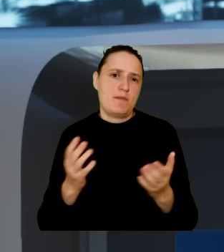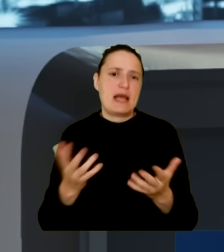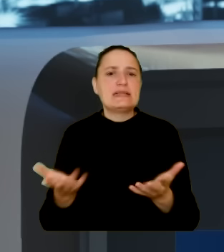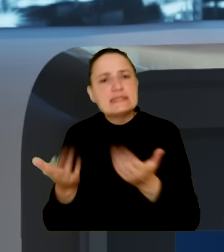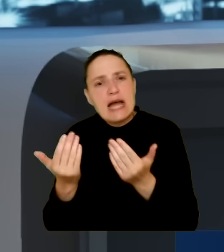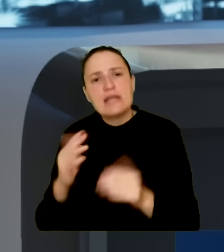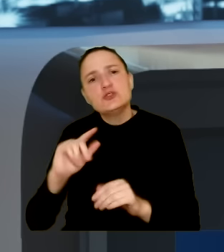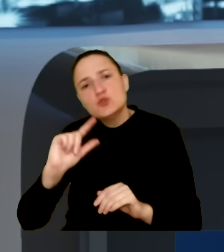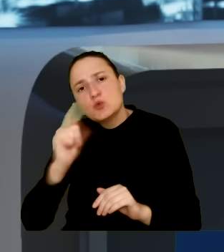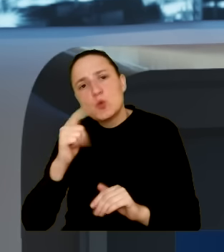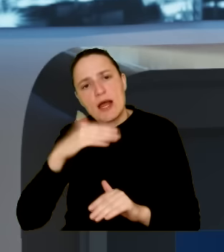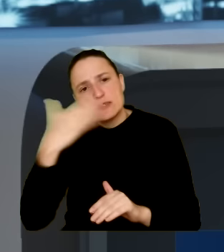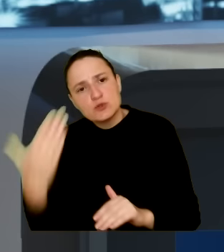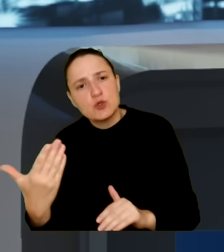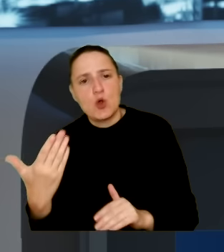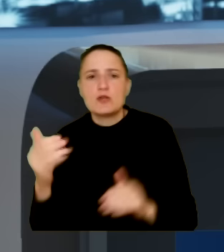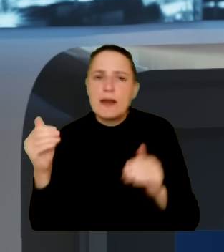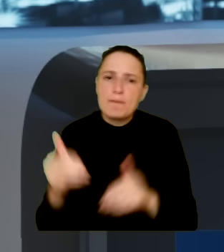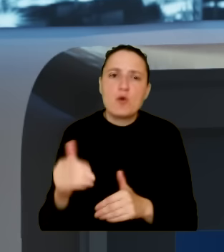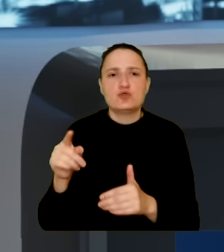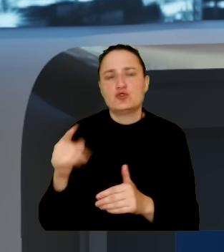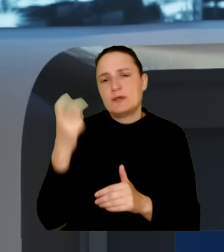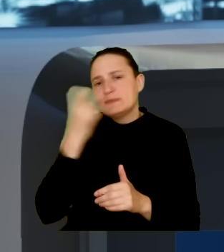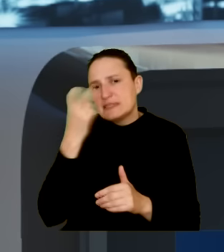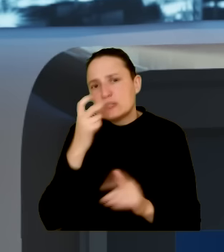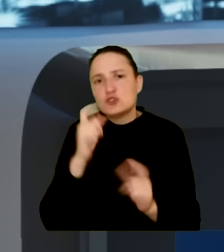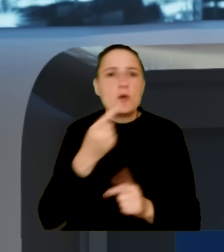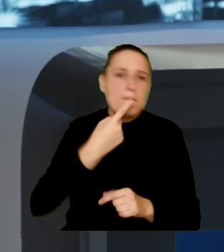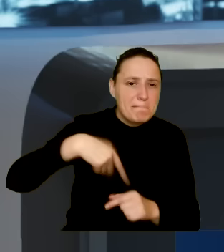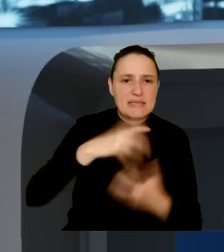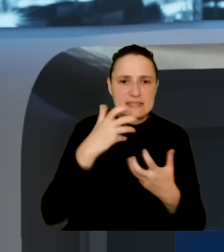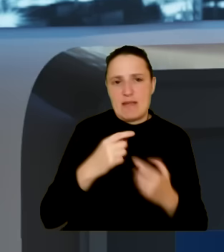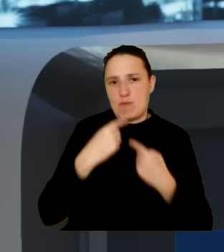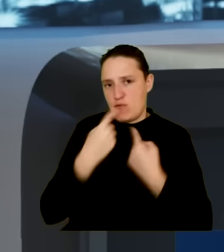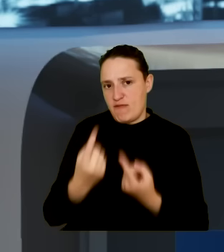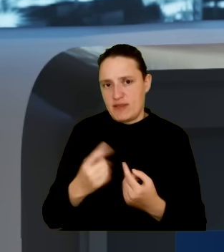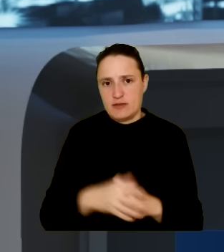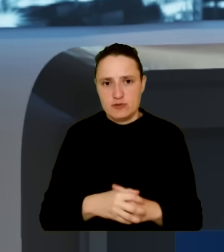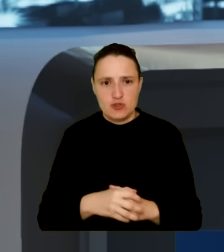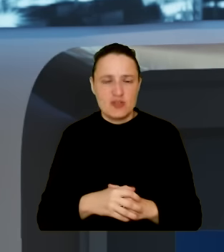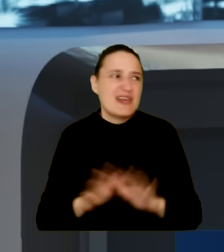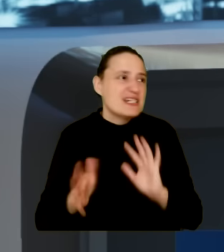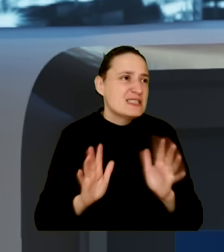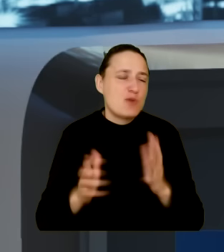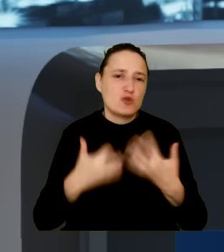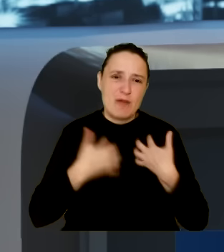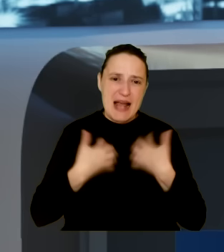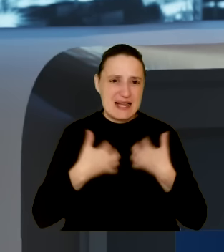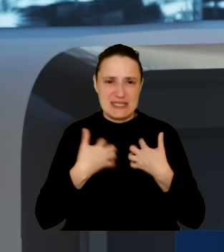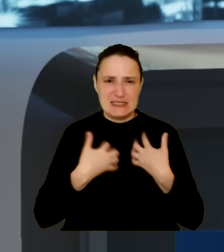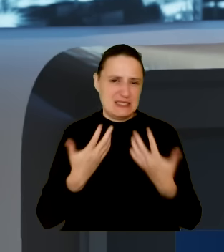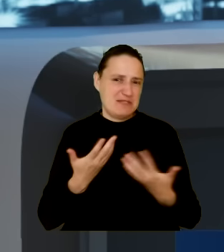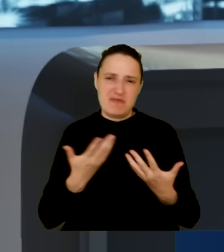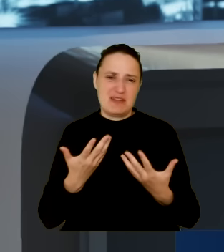żeby ona być może nawet zainteresowała się tym, co my mamy do powiedzenia. A w taki sposób wypowiadanie się,